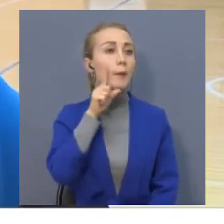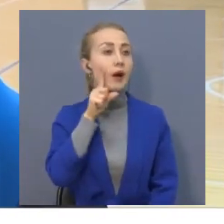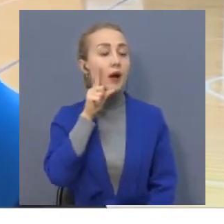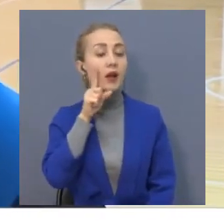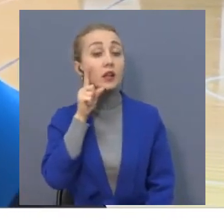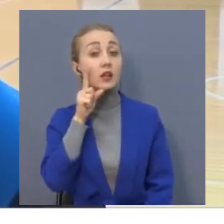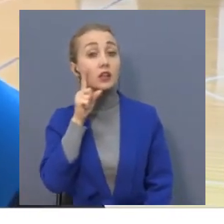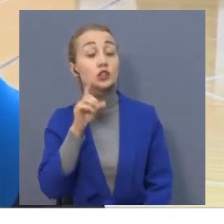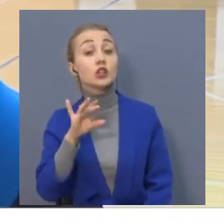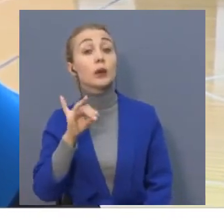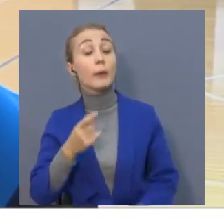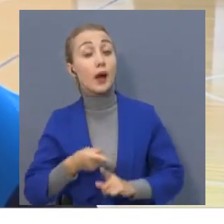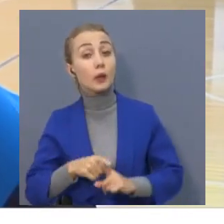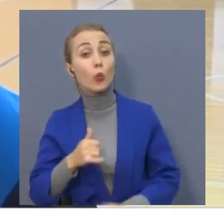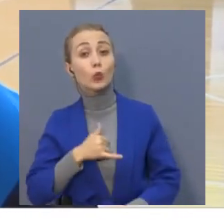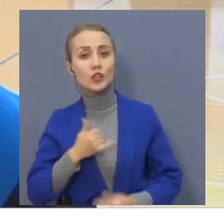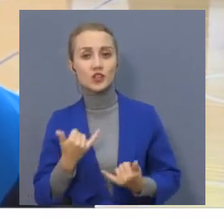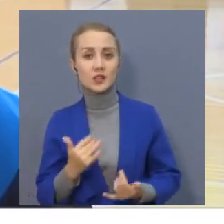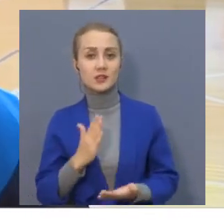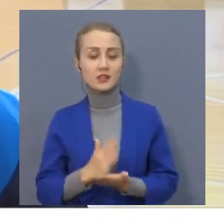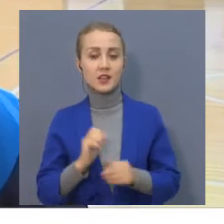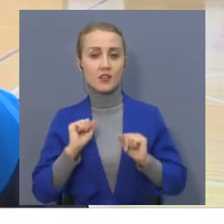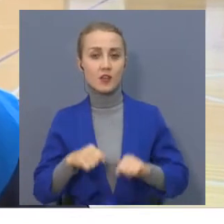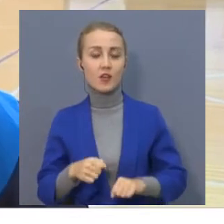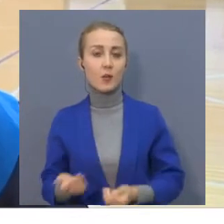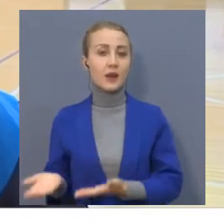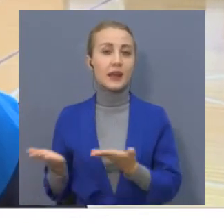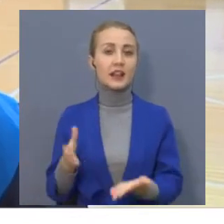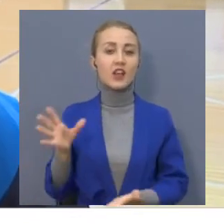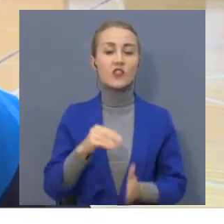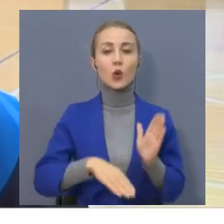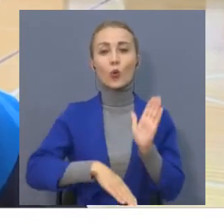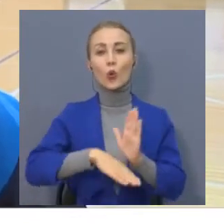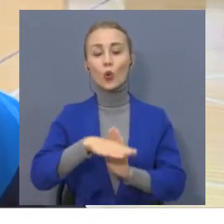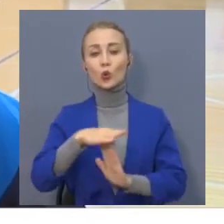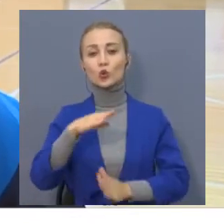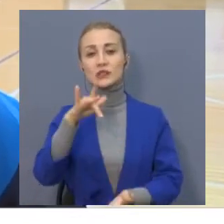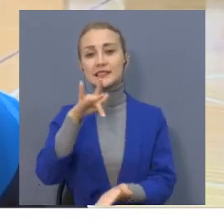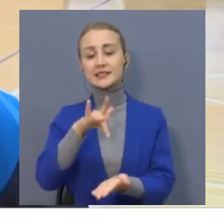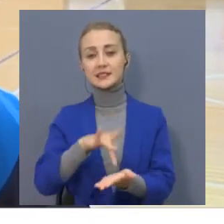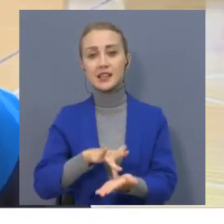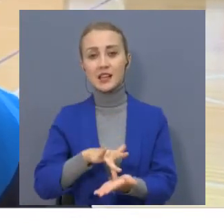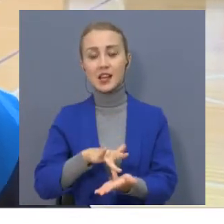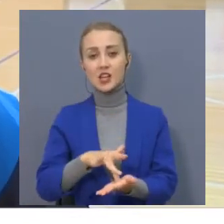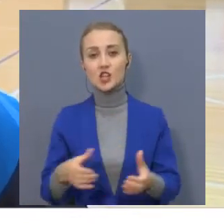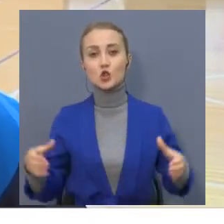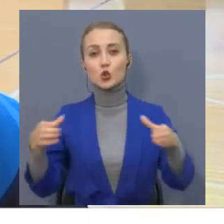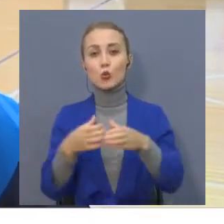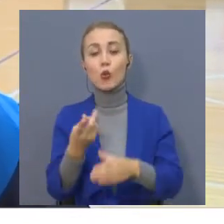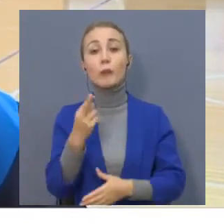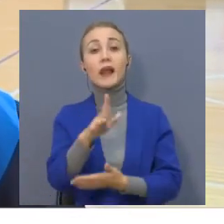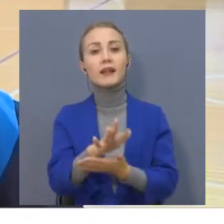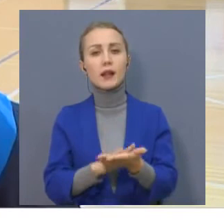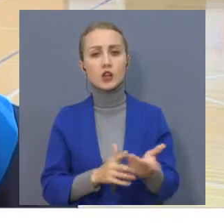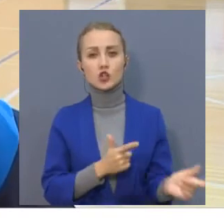қалған спортшыларымыз үшін еркін жаттығулар жасау өте қажет. Сәті түсіп жақсы екі базасында облыс боксшыларын жинадық. Олар жасөспірімдер,